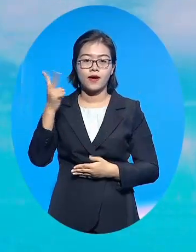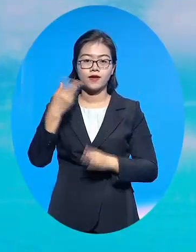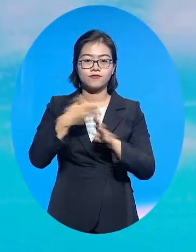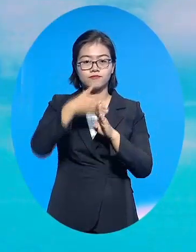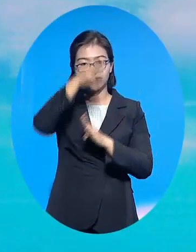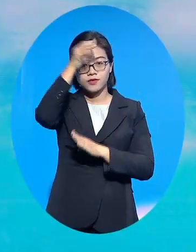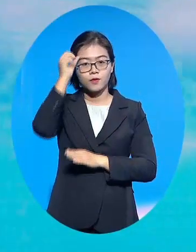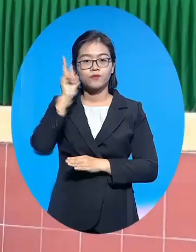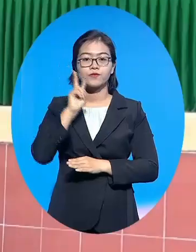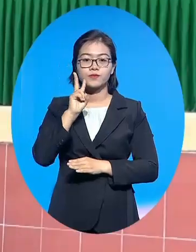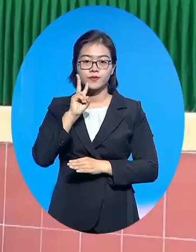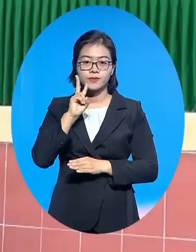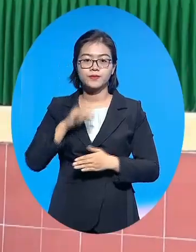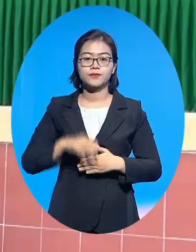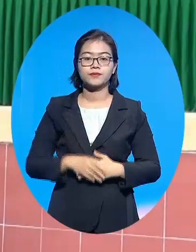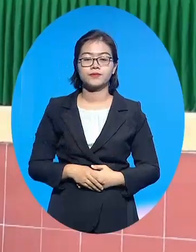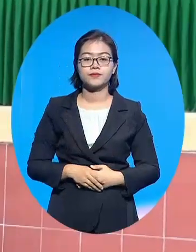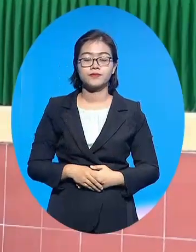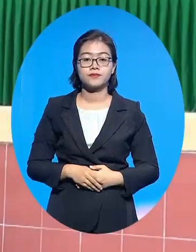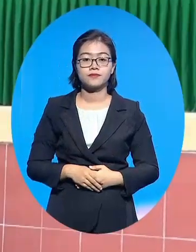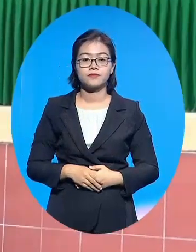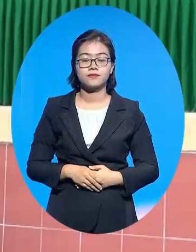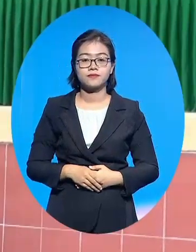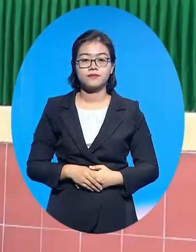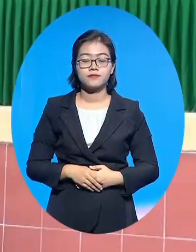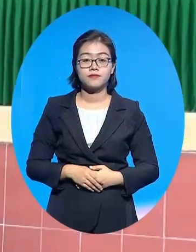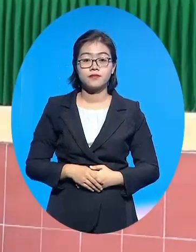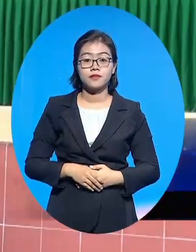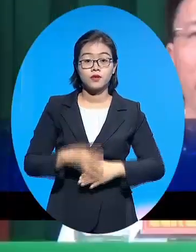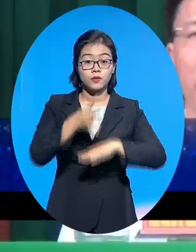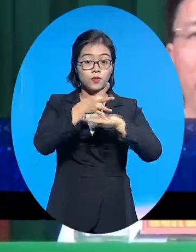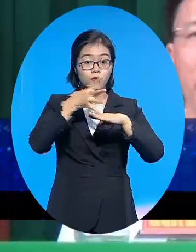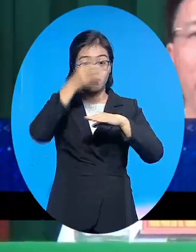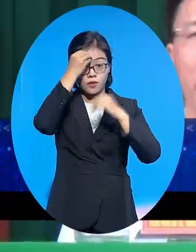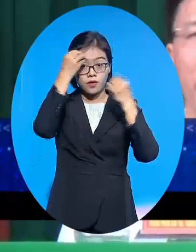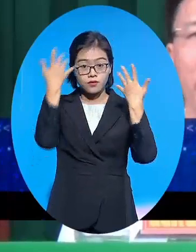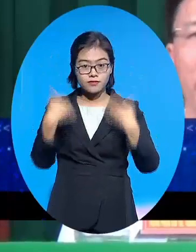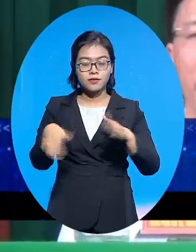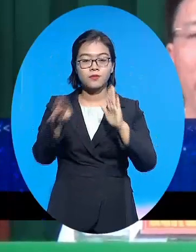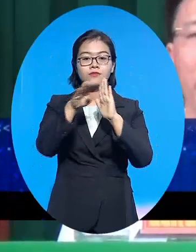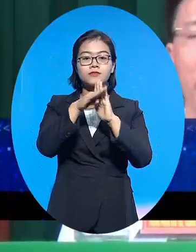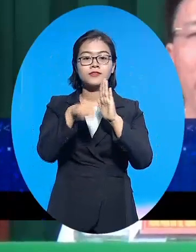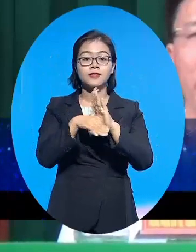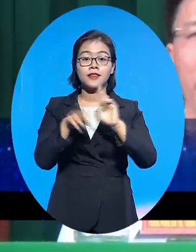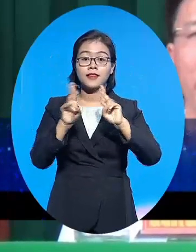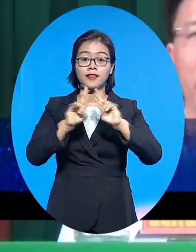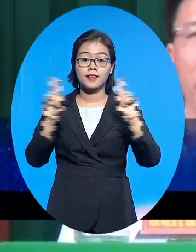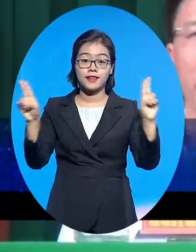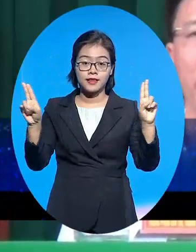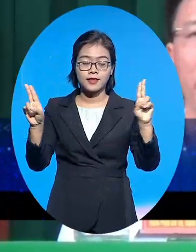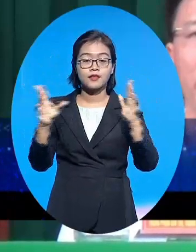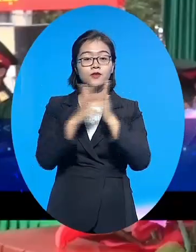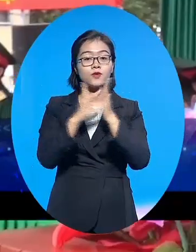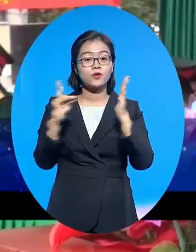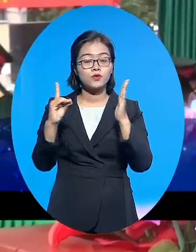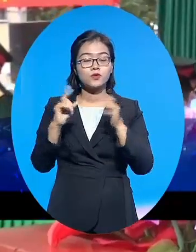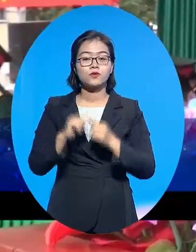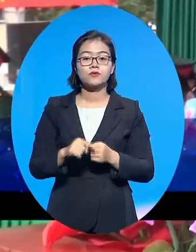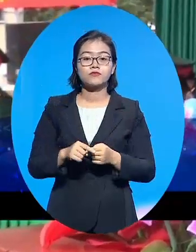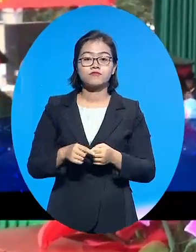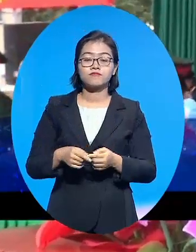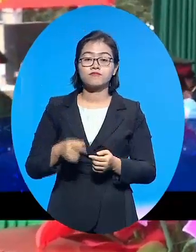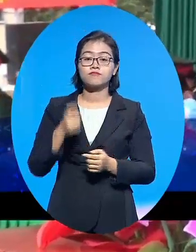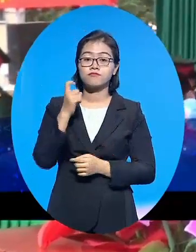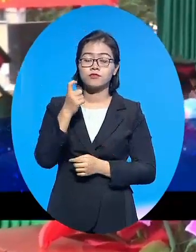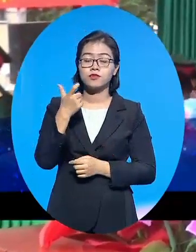Tàu sau 4 tuần học các sinh viên đã hoàn thành chương trình học giáo dục quốc phòng và an ninh với các nội dung về đường lối